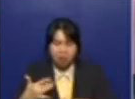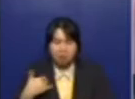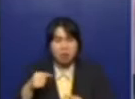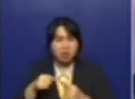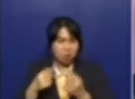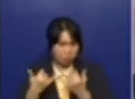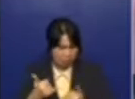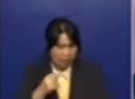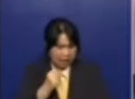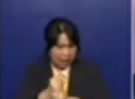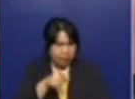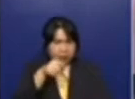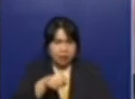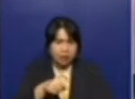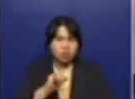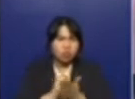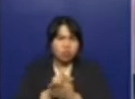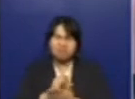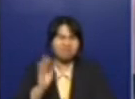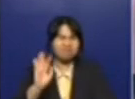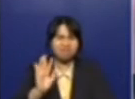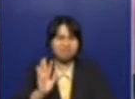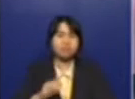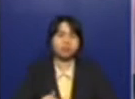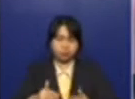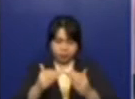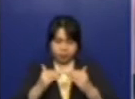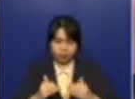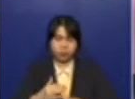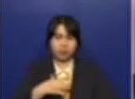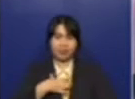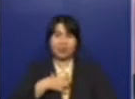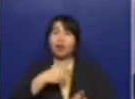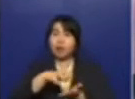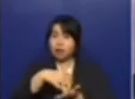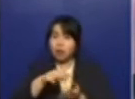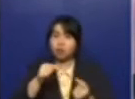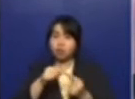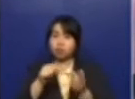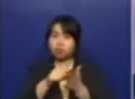ปัจจุบันอีกเรื่องหนึ่งที่กับผมยังกราบเรียนนอกจากเรื่องการ